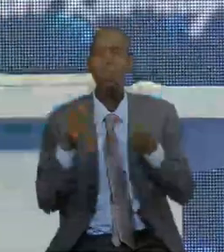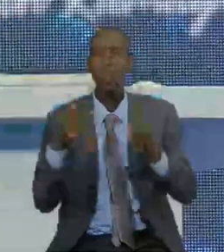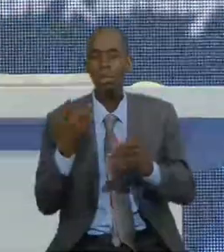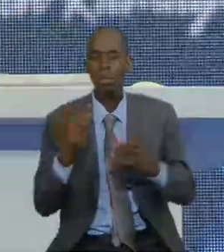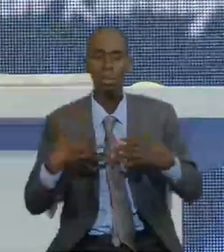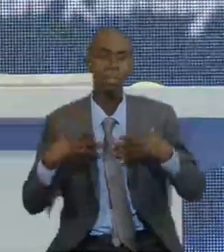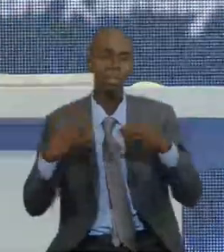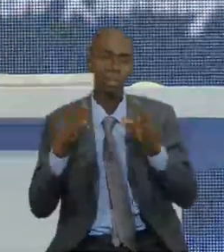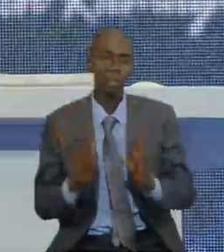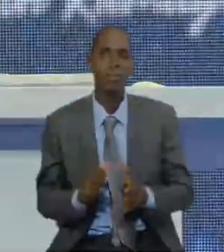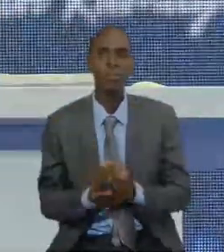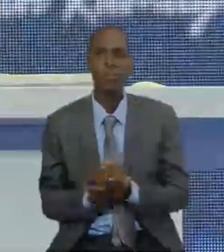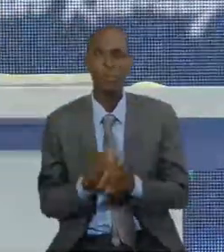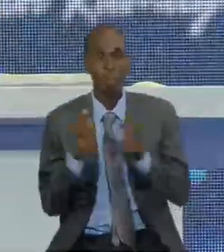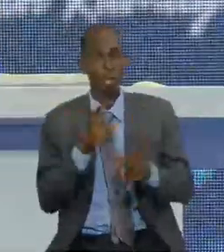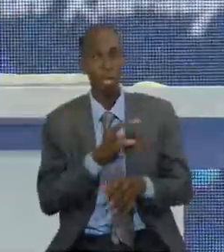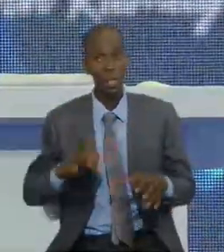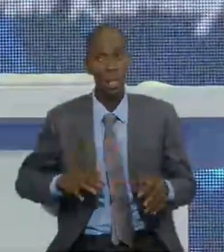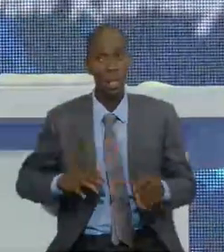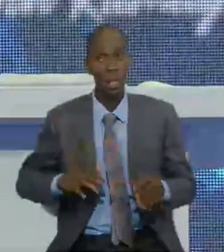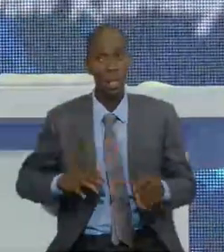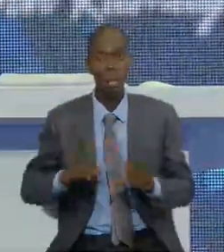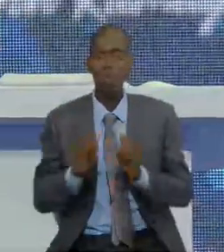sans Christian le guérisseur